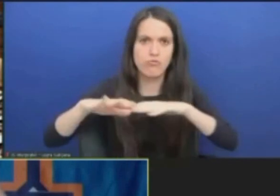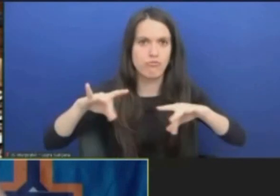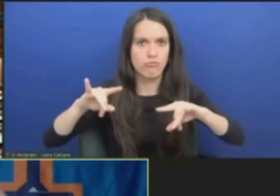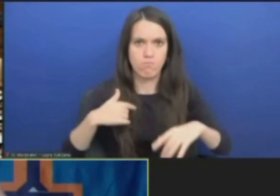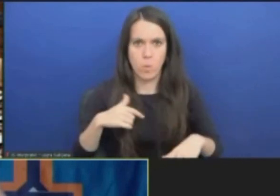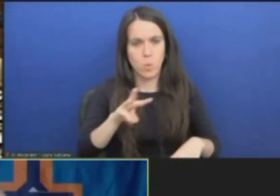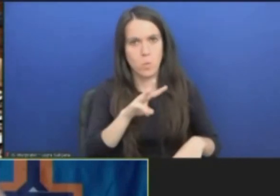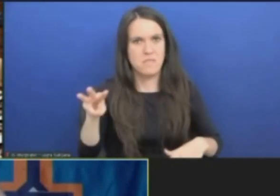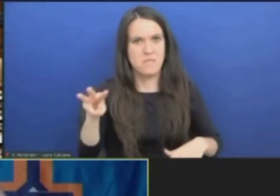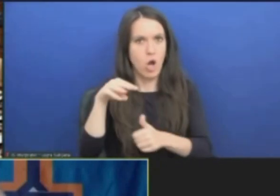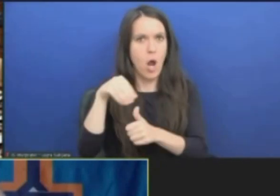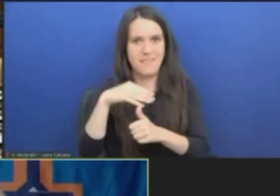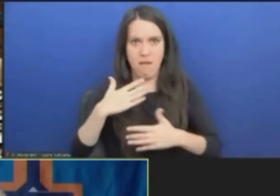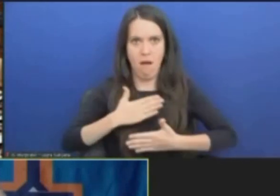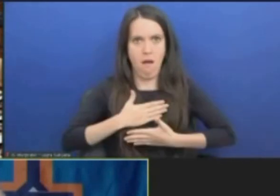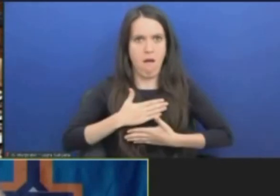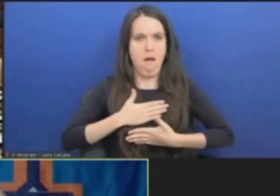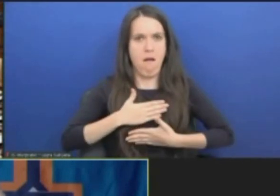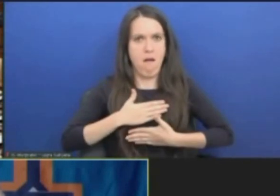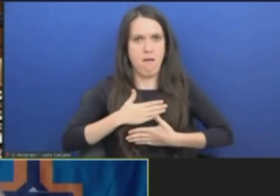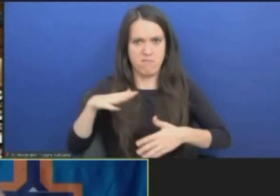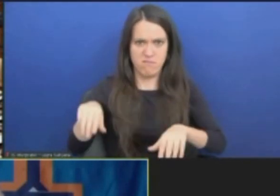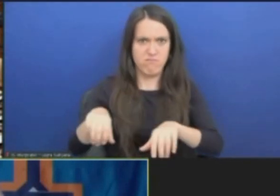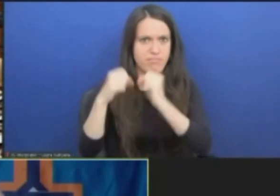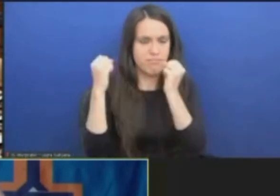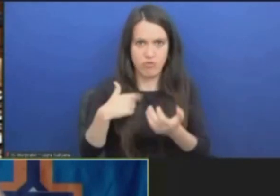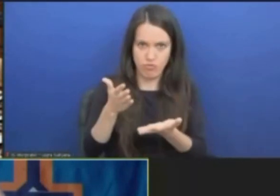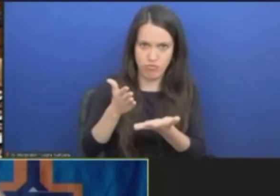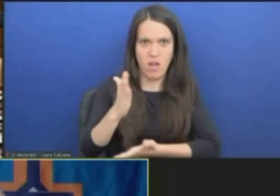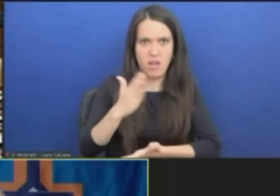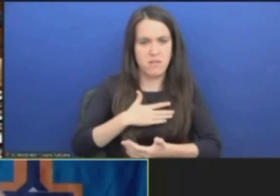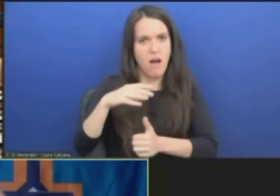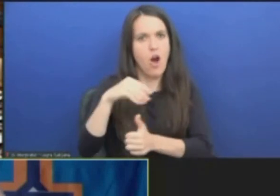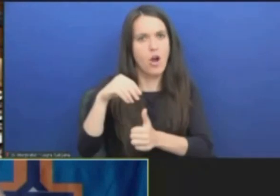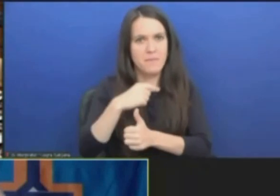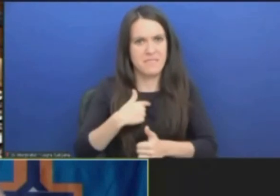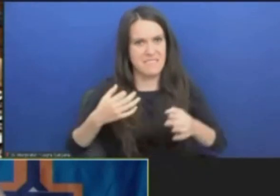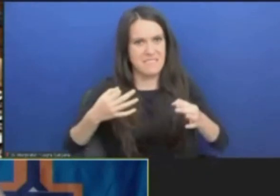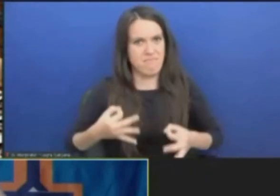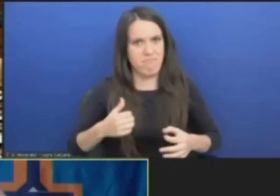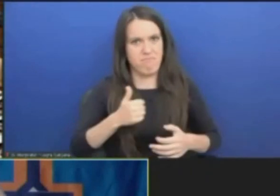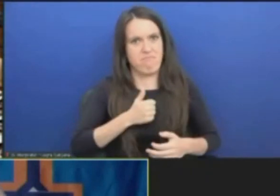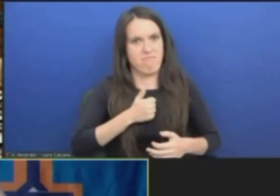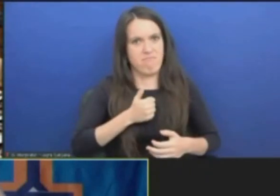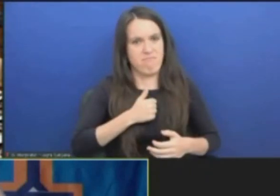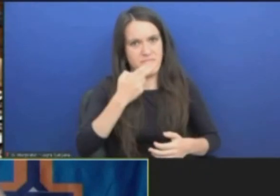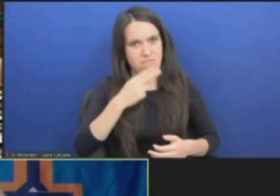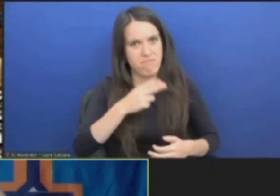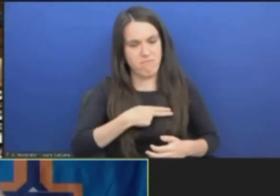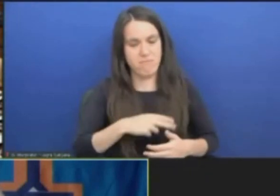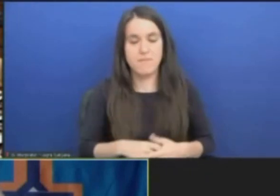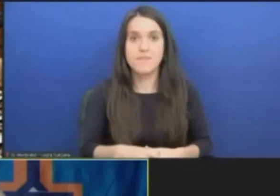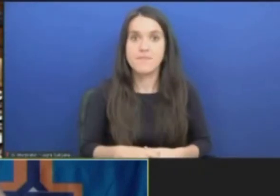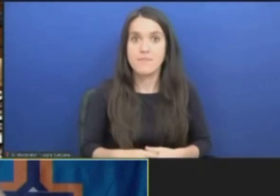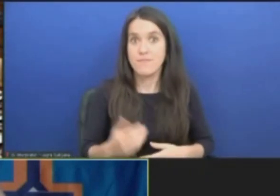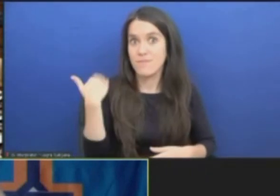который прежде всего является местом памяти где сохраняется достоинства и уважения к погибшим с обеих сторон в данном случае речь идет о